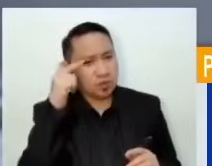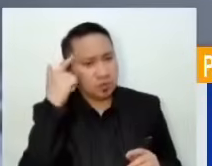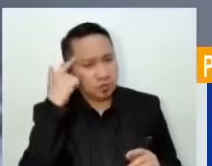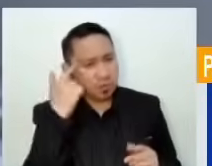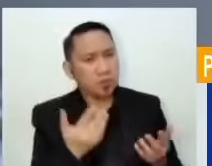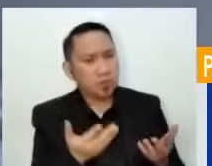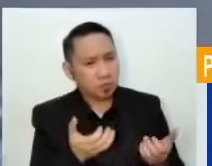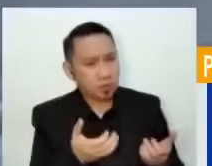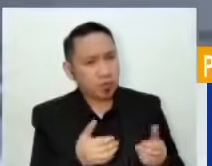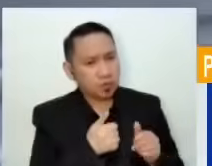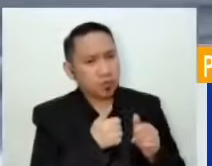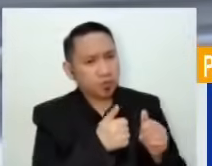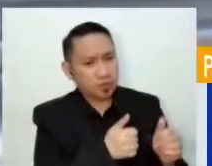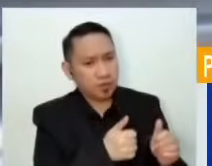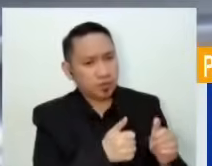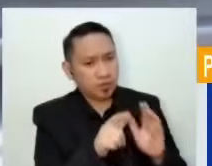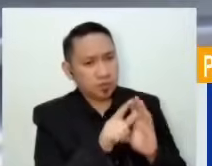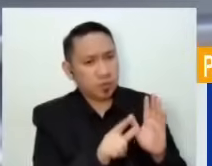kawawa naman po yung